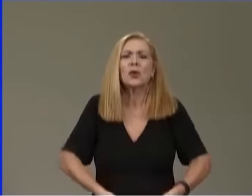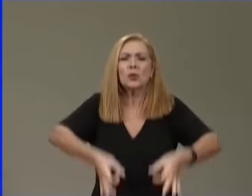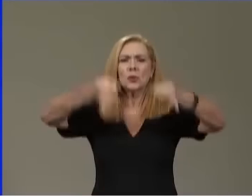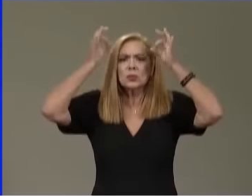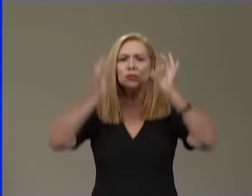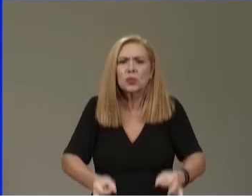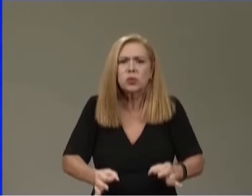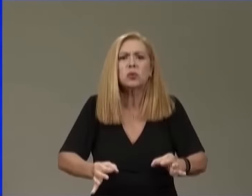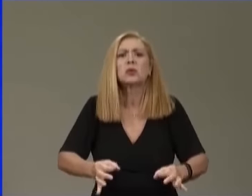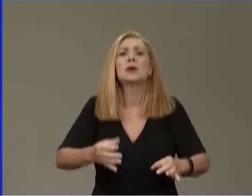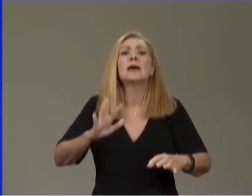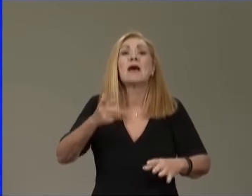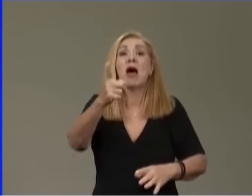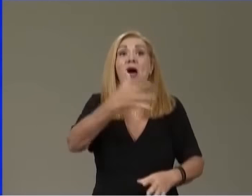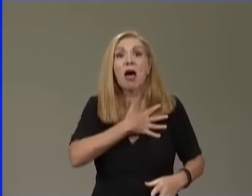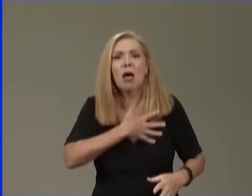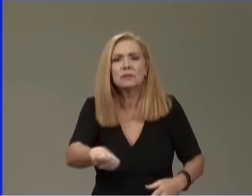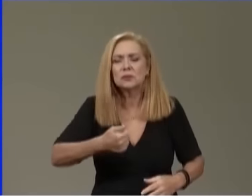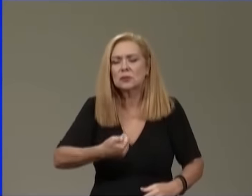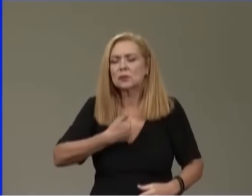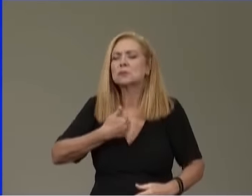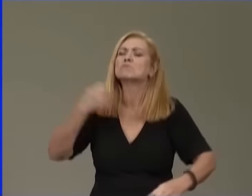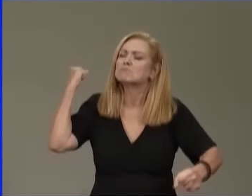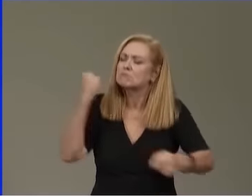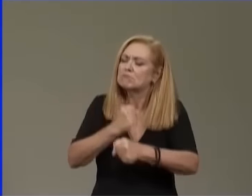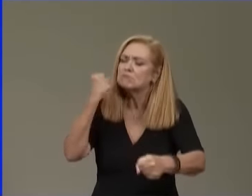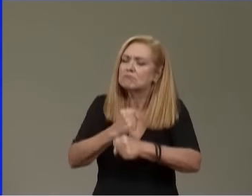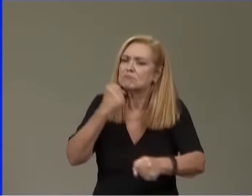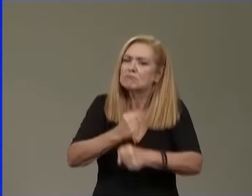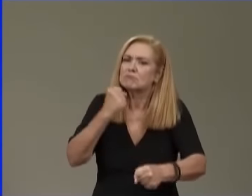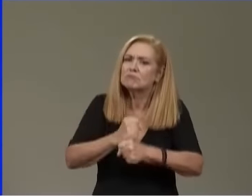αποφασισμένος να τιμήσω την εμπιστοσύνη σας.